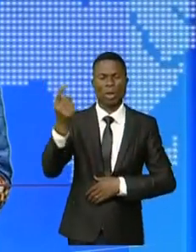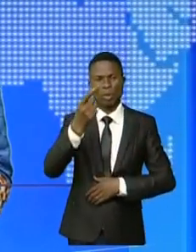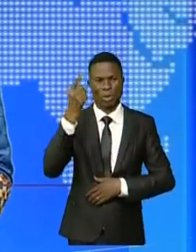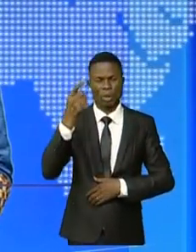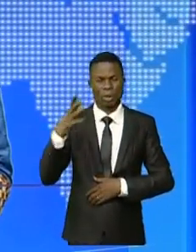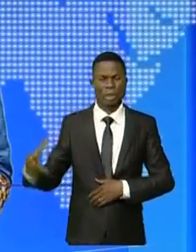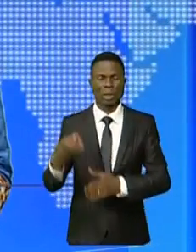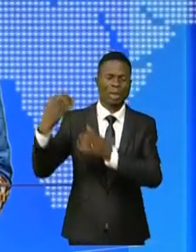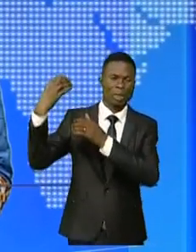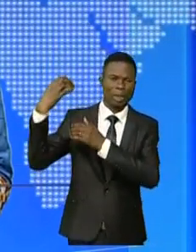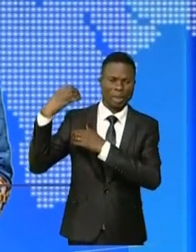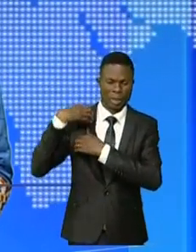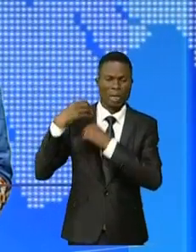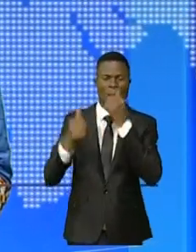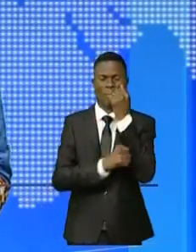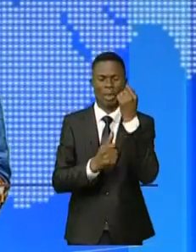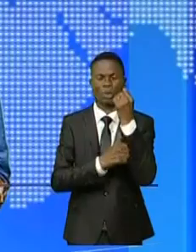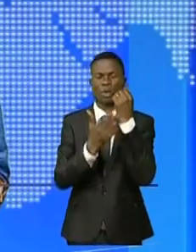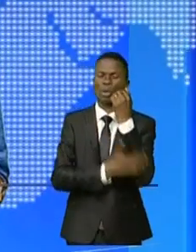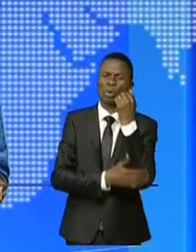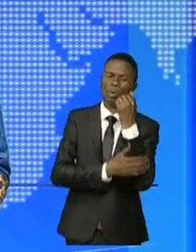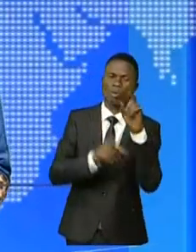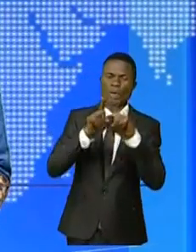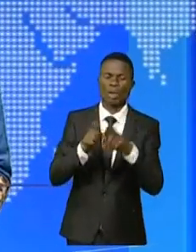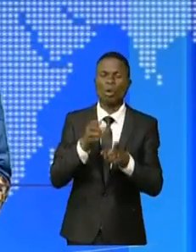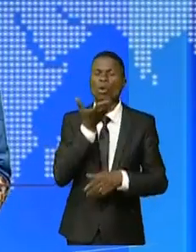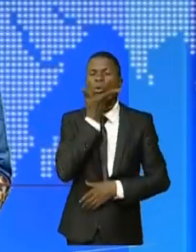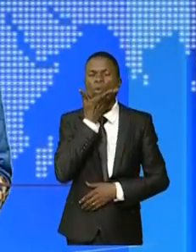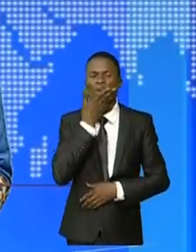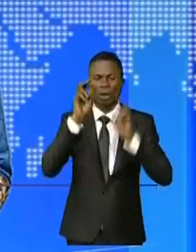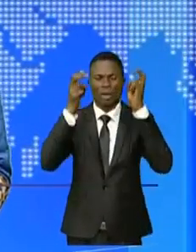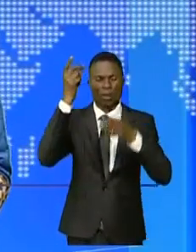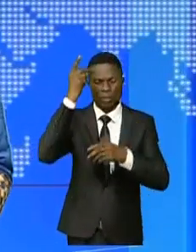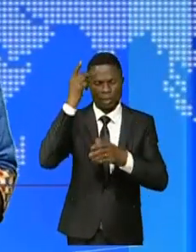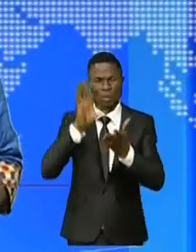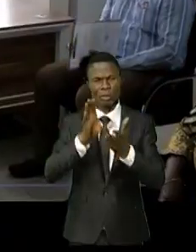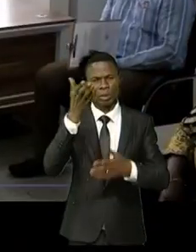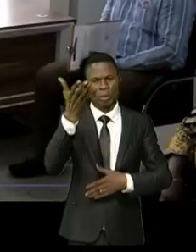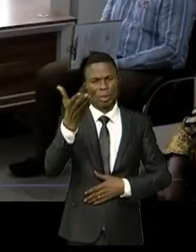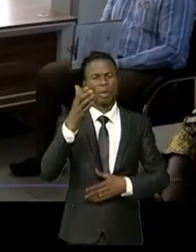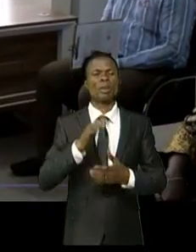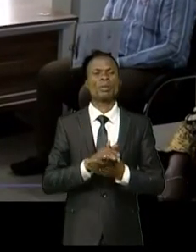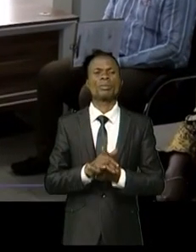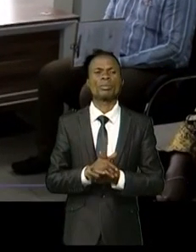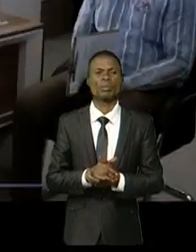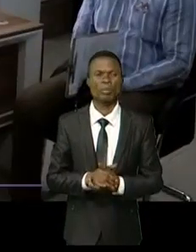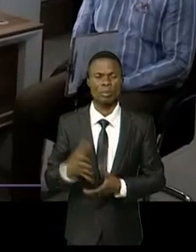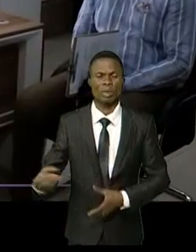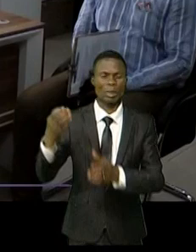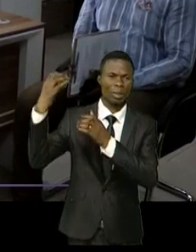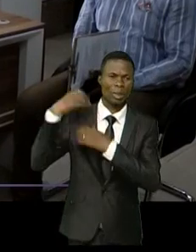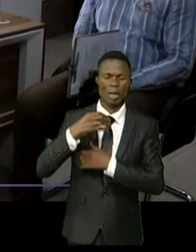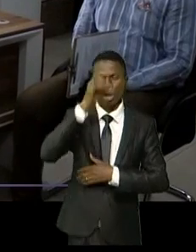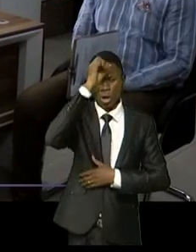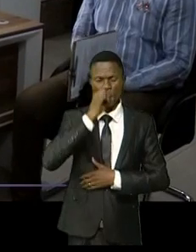prise en charge des vulnérables et personnes de troisième âge de la ville de Kinshasa. Reportage. Question sur la prise en charge des orphelins,